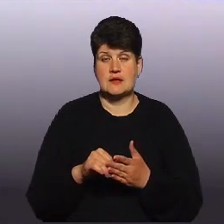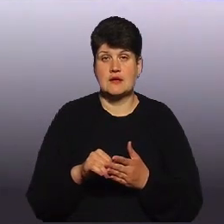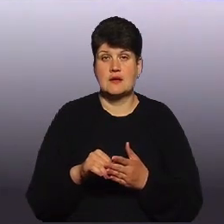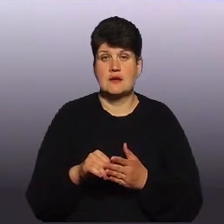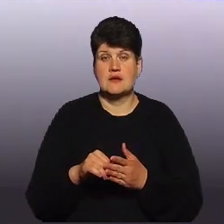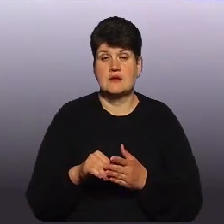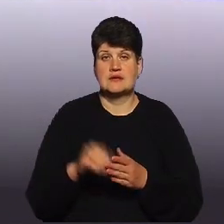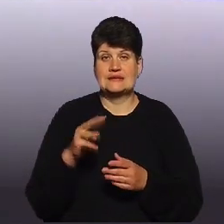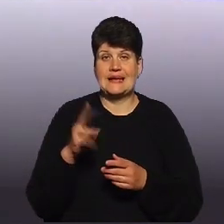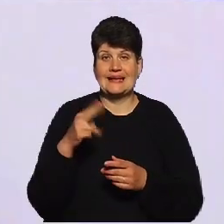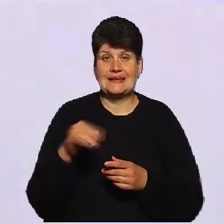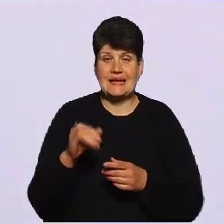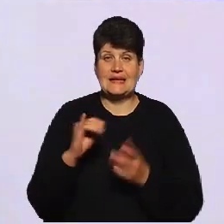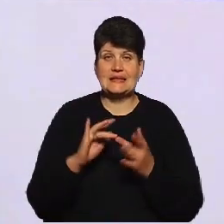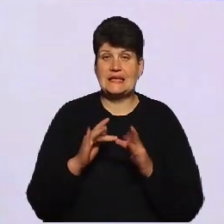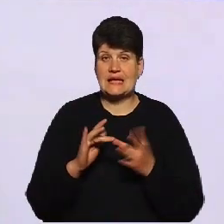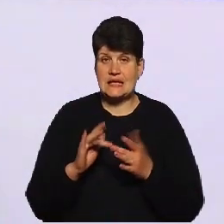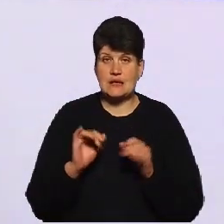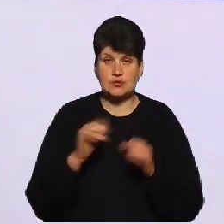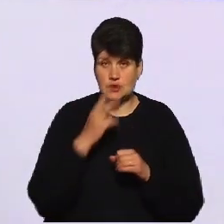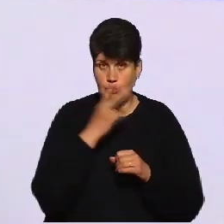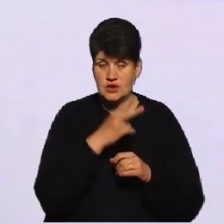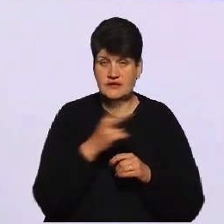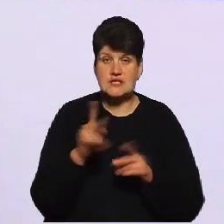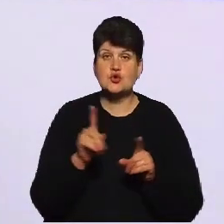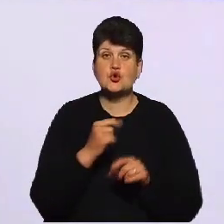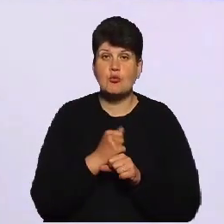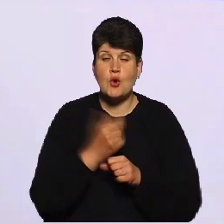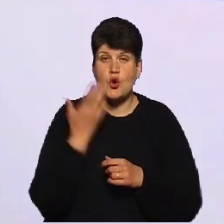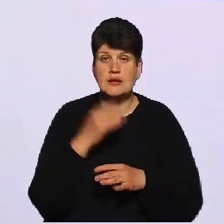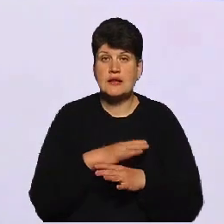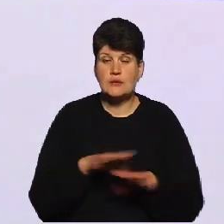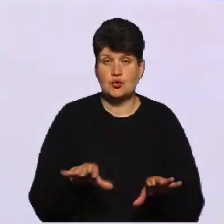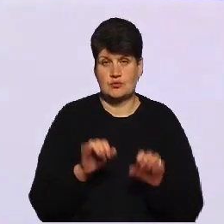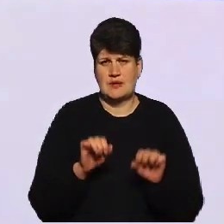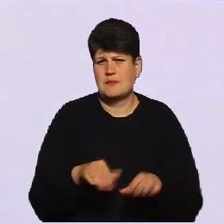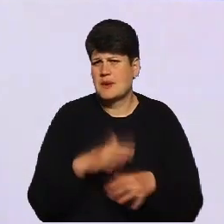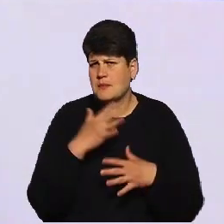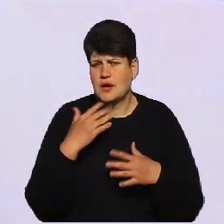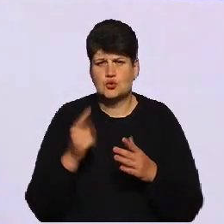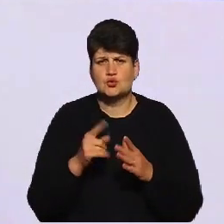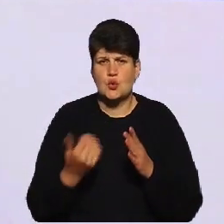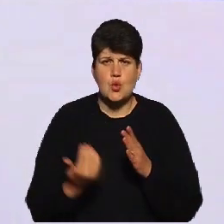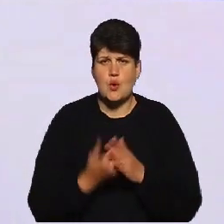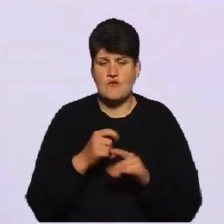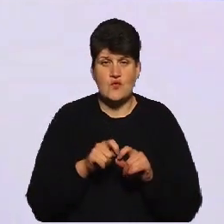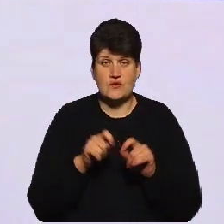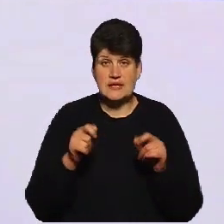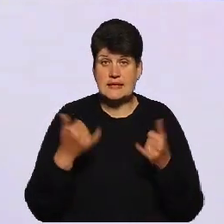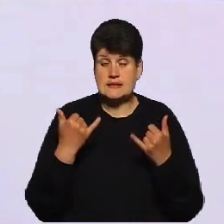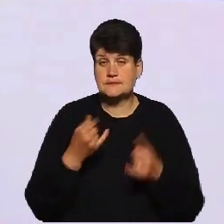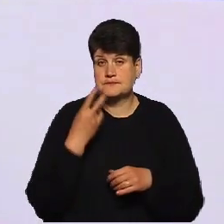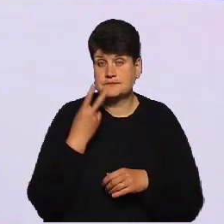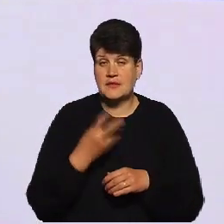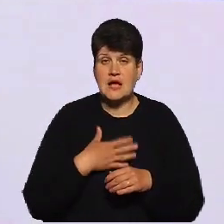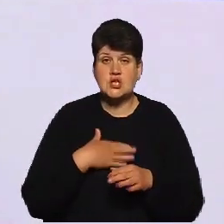3D-інтернеті. Тобто можна подивитися, що ми робимо, коли не було можливості. Тобто ми багато чого нового відкрили, і зараз ми презентуємо наші проекти не лише